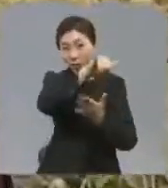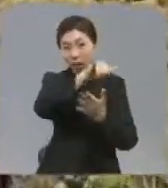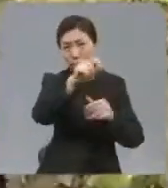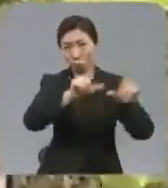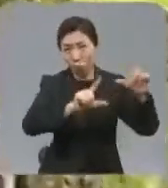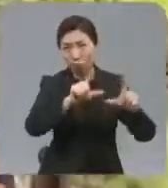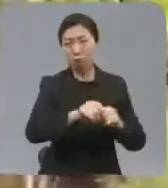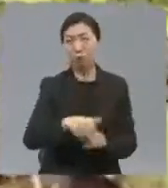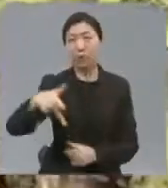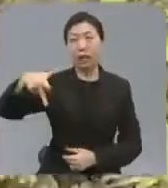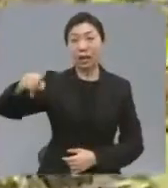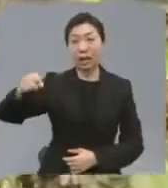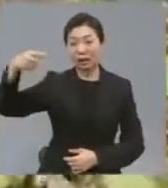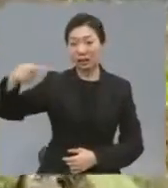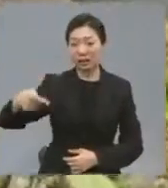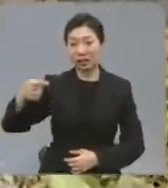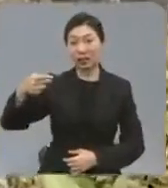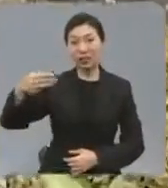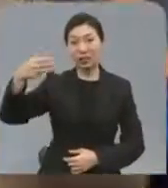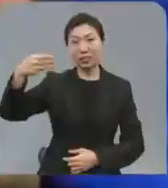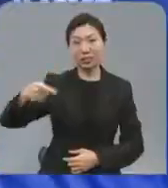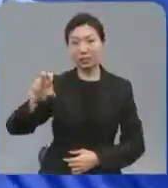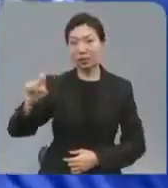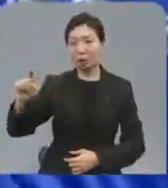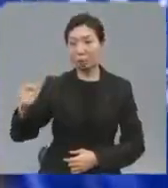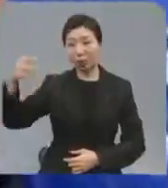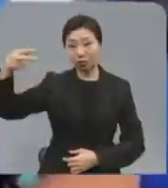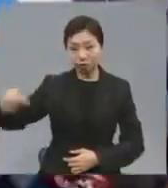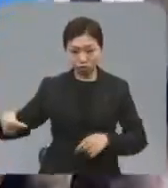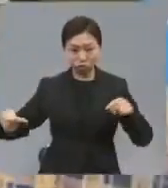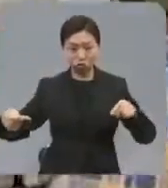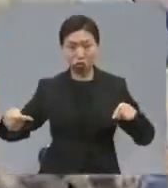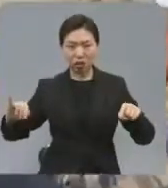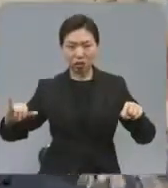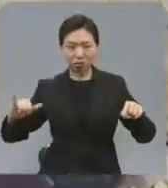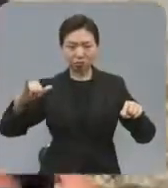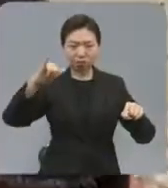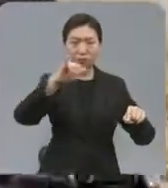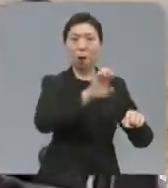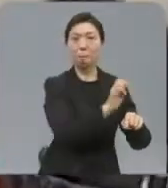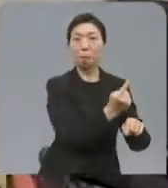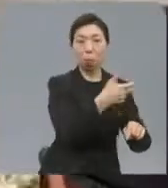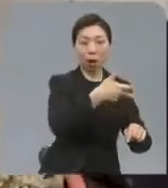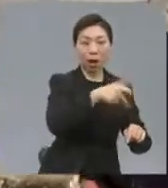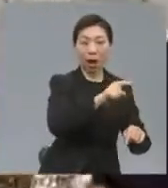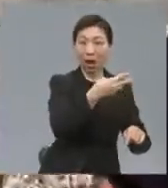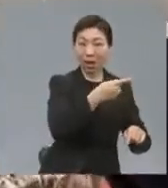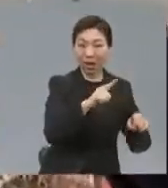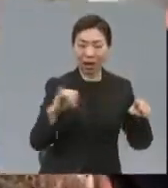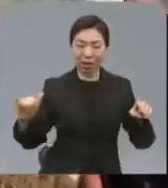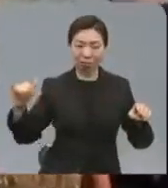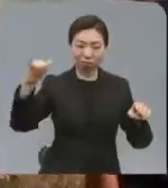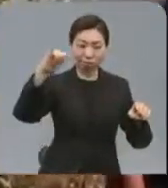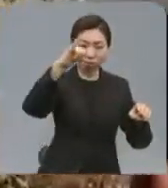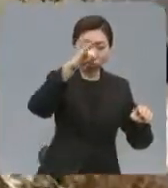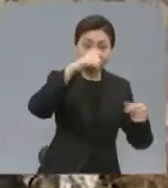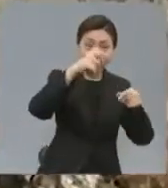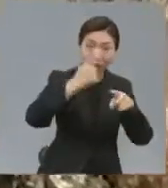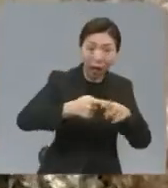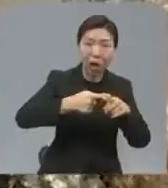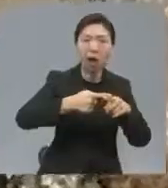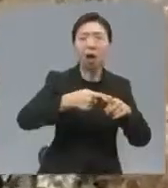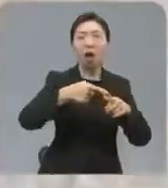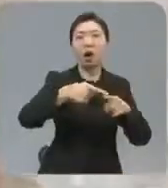Passagierliste standen auch zwei Südkoreaner da wurden Mitarbeiter der dortigen südkoreanischen Botschafter am Sonntag zu